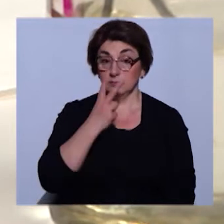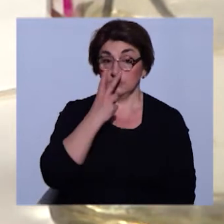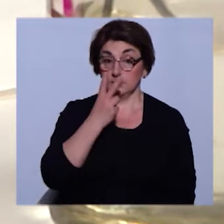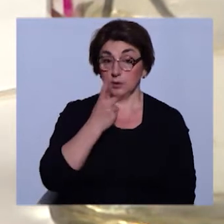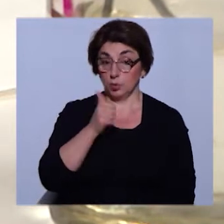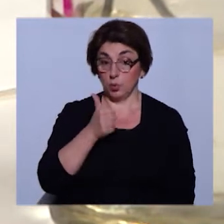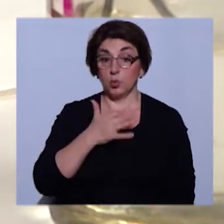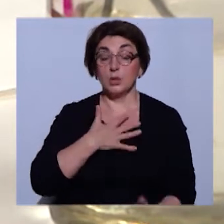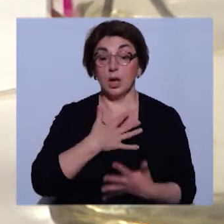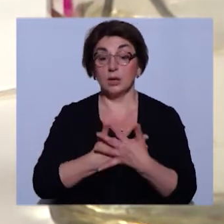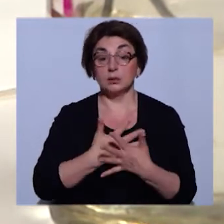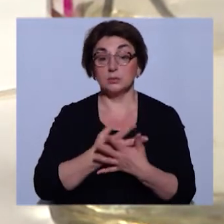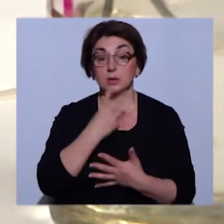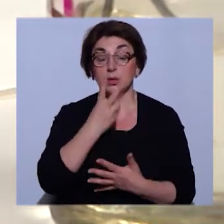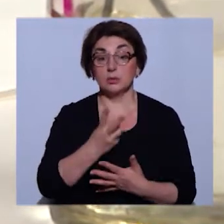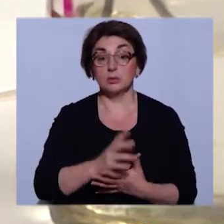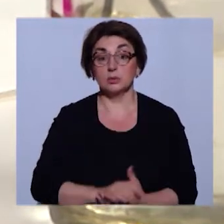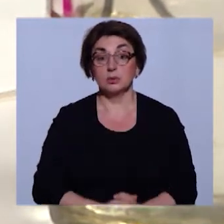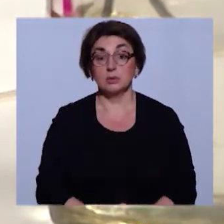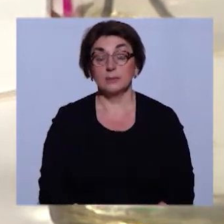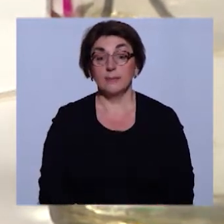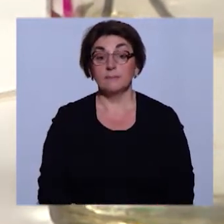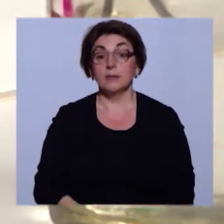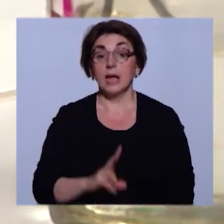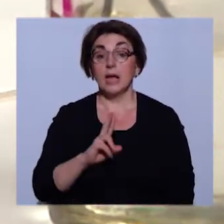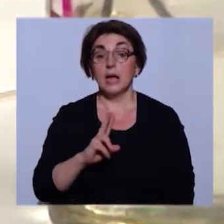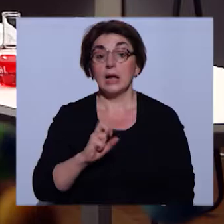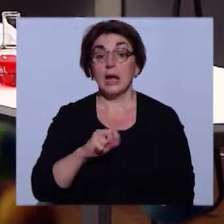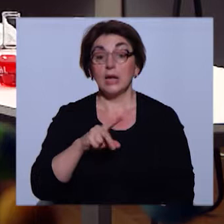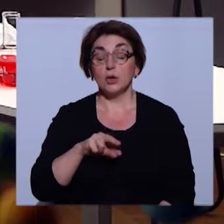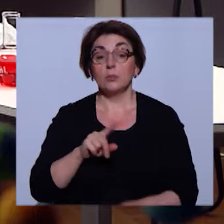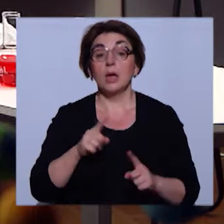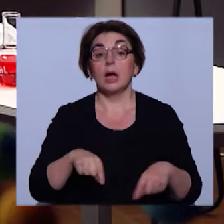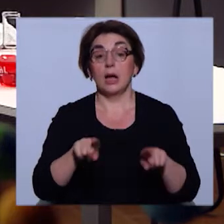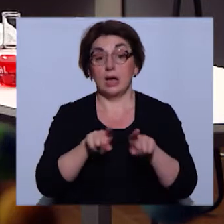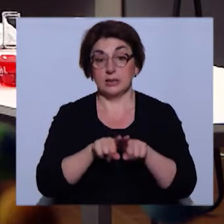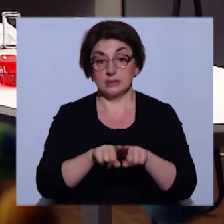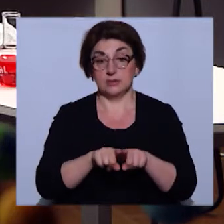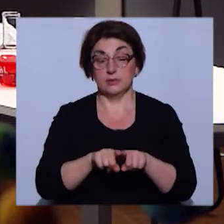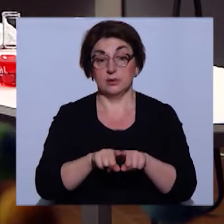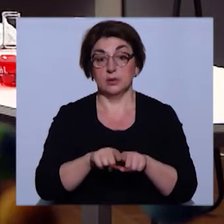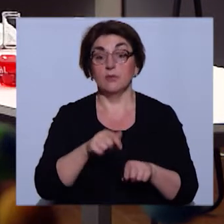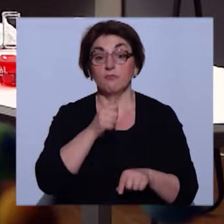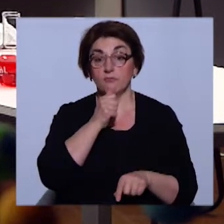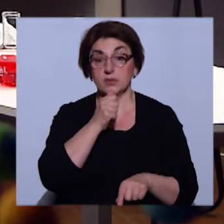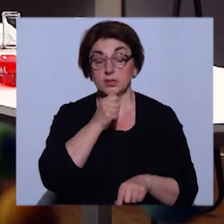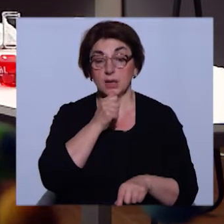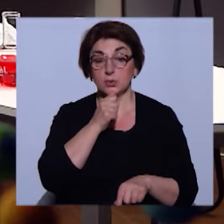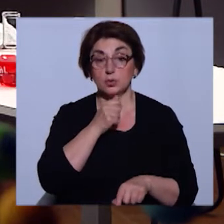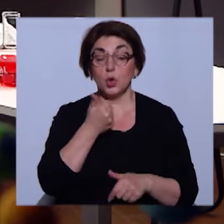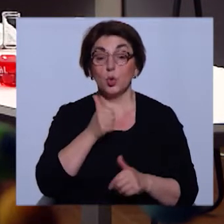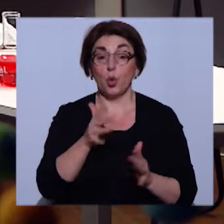დავაკვირდეთ რამდენად აქტიურია და მინდა კალიუმიც ასევე მოვსინჯო